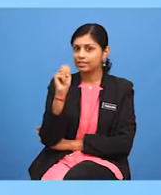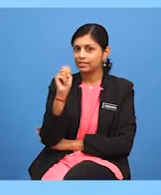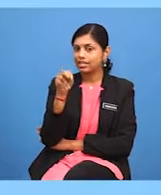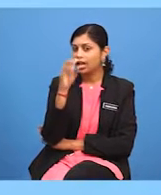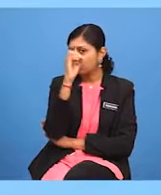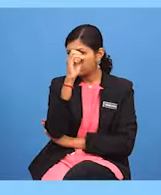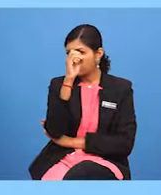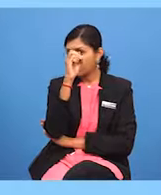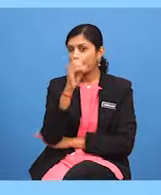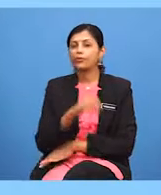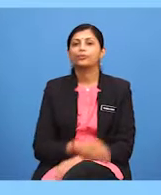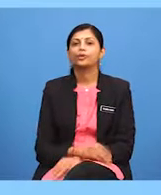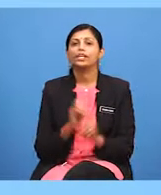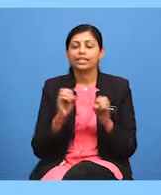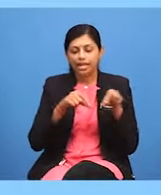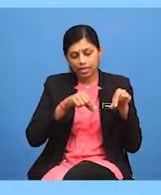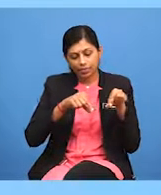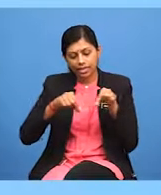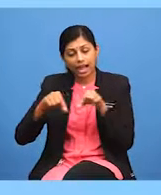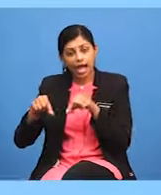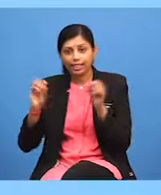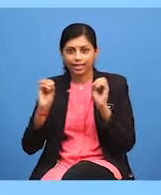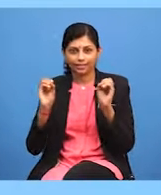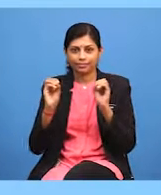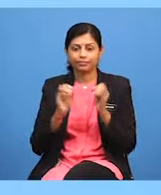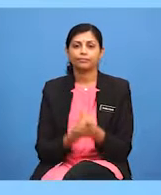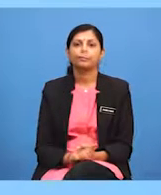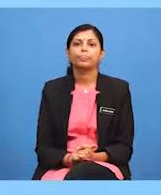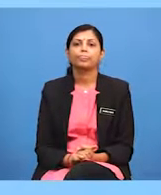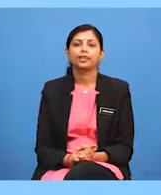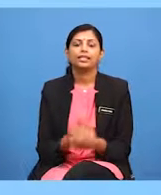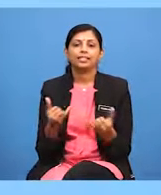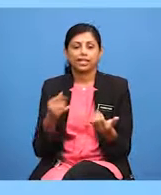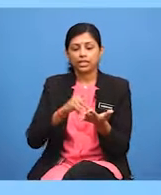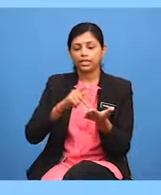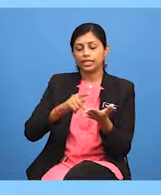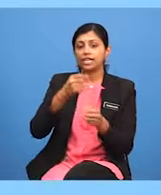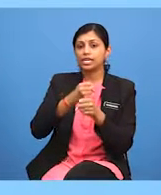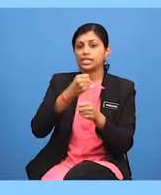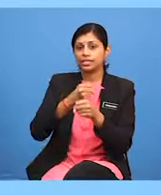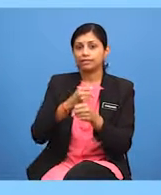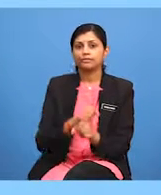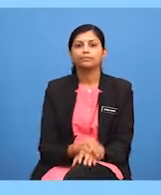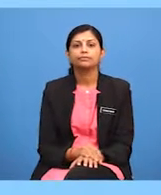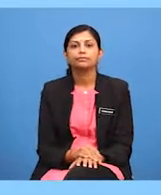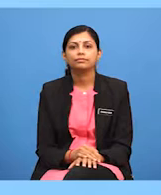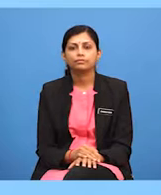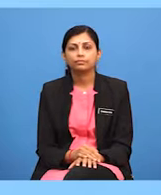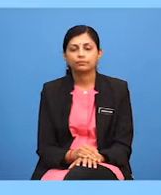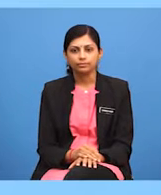Seterusnya, contoh pengiraan bagi kerja dalam aktiviti harian.